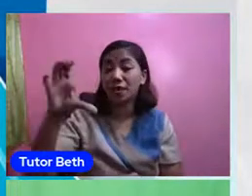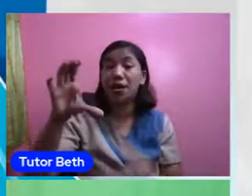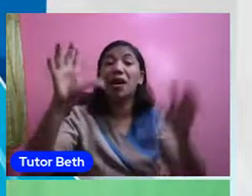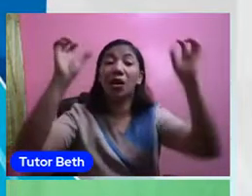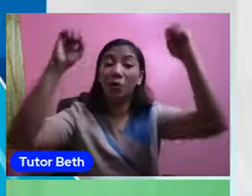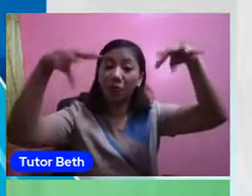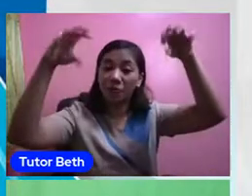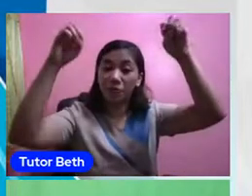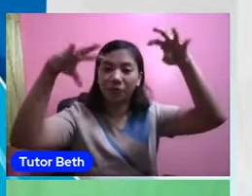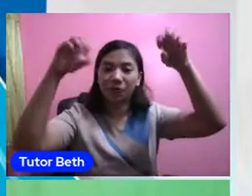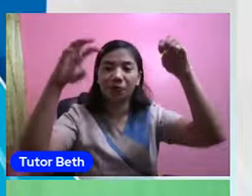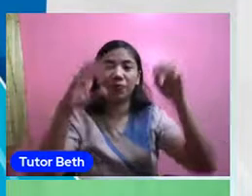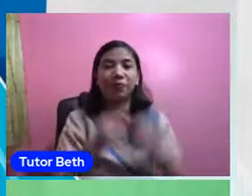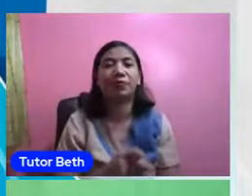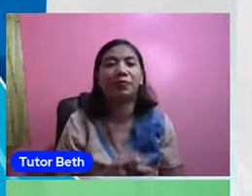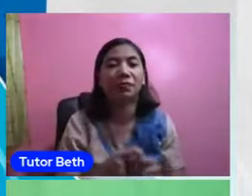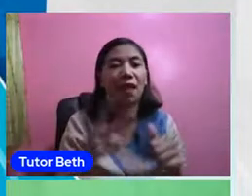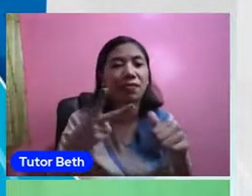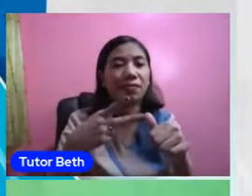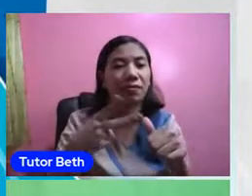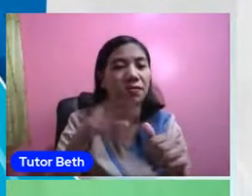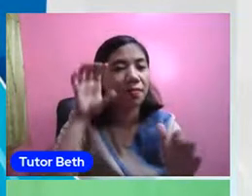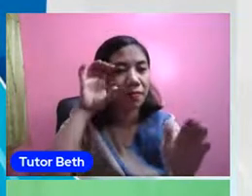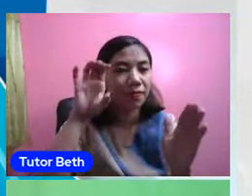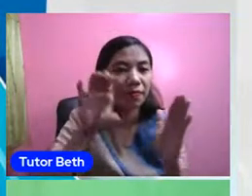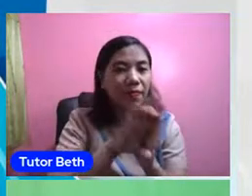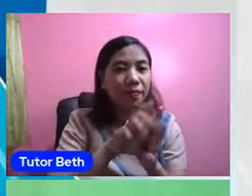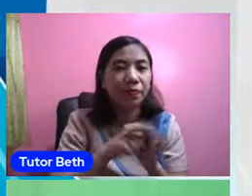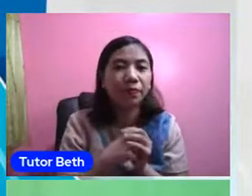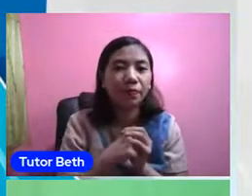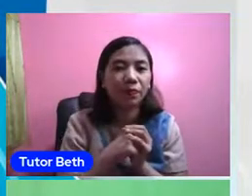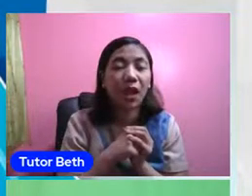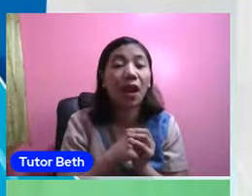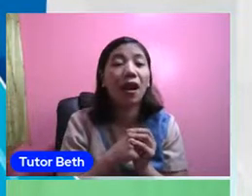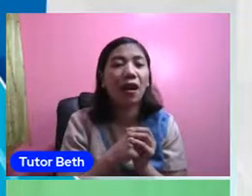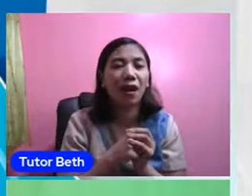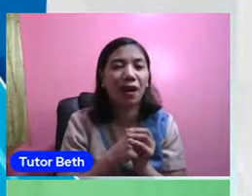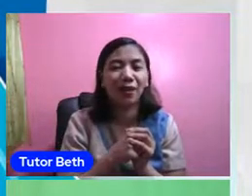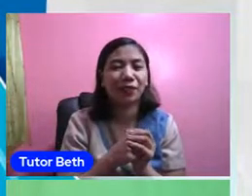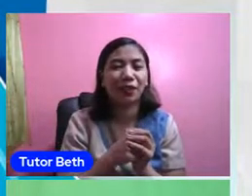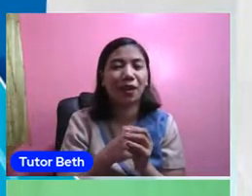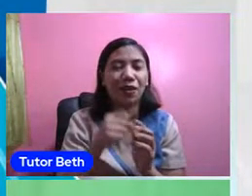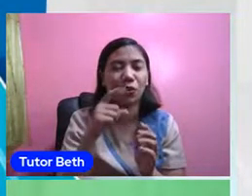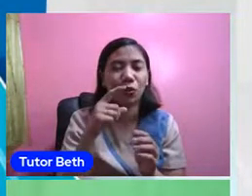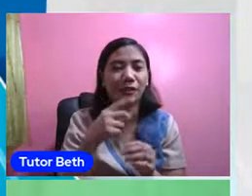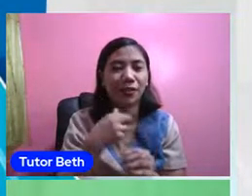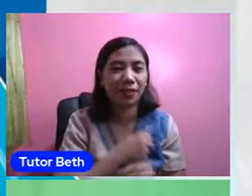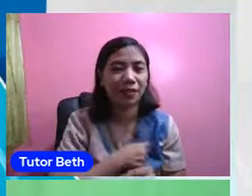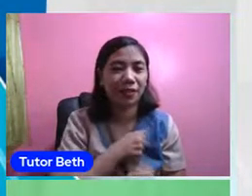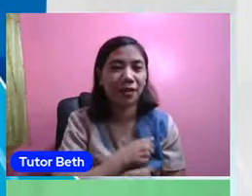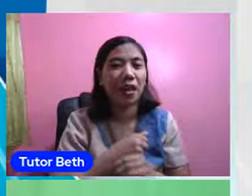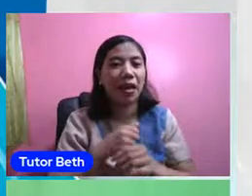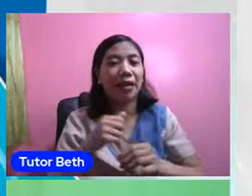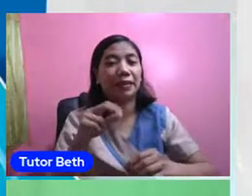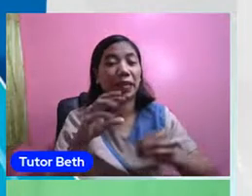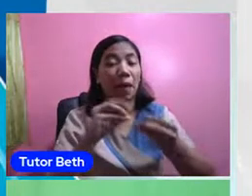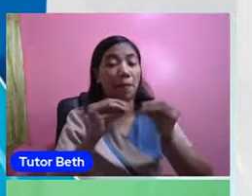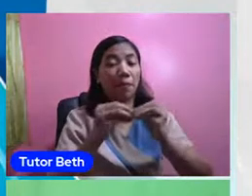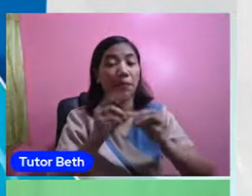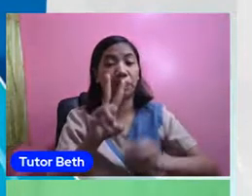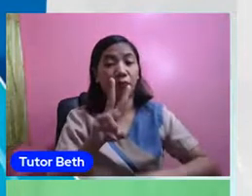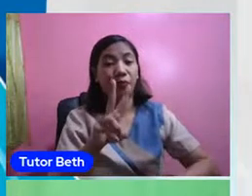tayo sa ikalawang katanungan. Sabi ng number two, ano ang